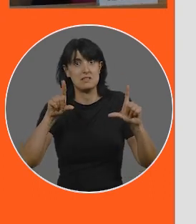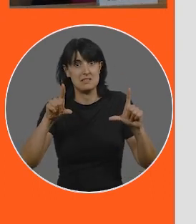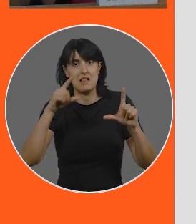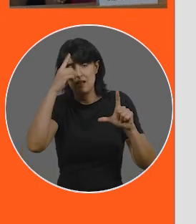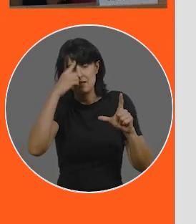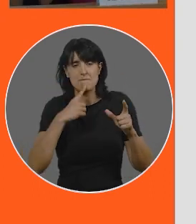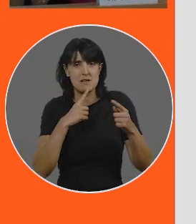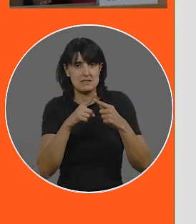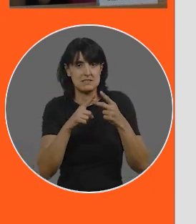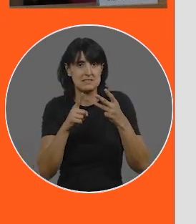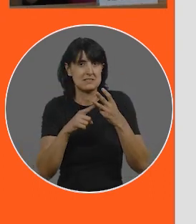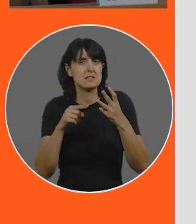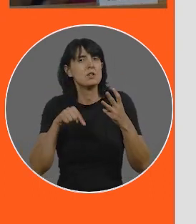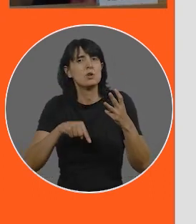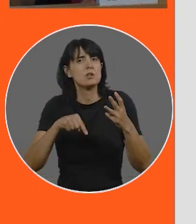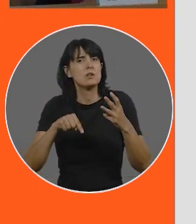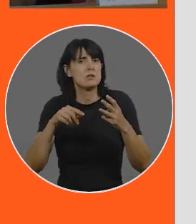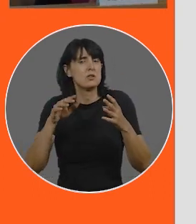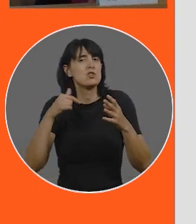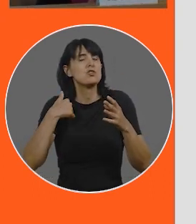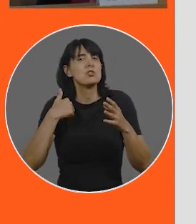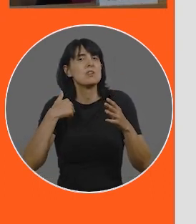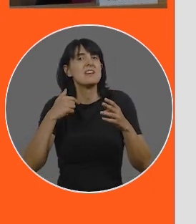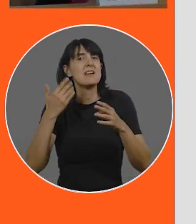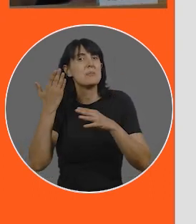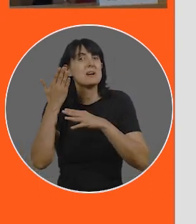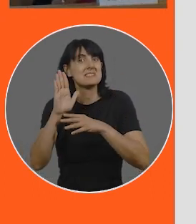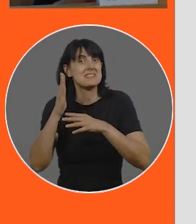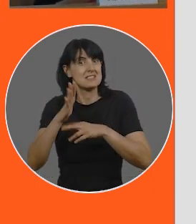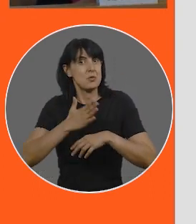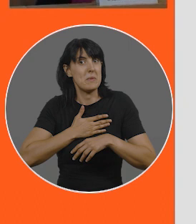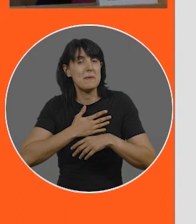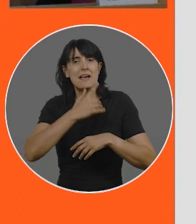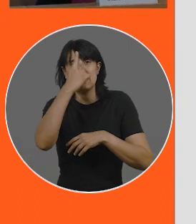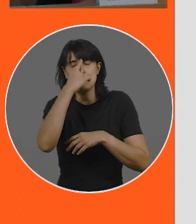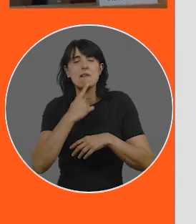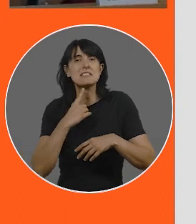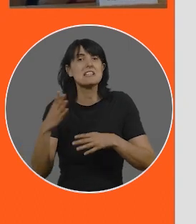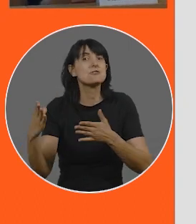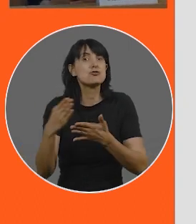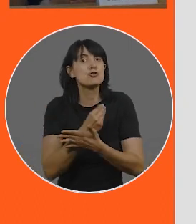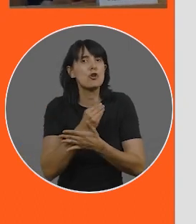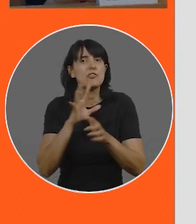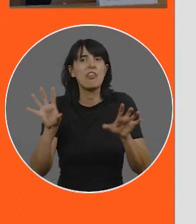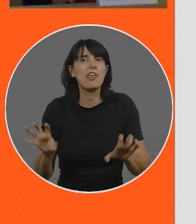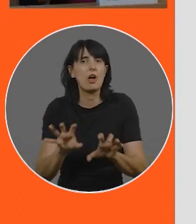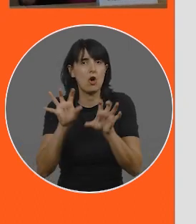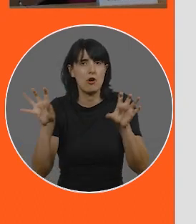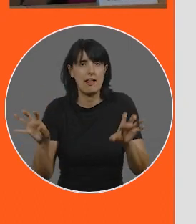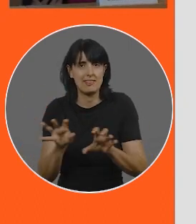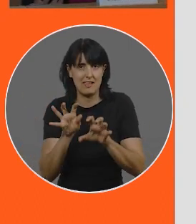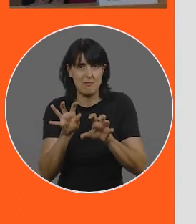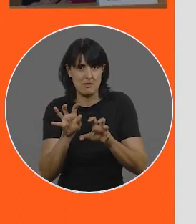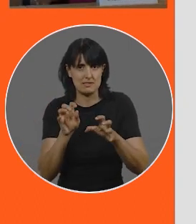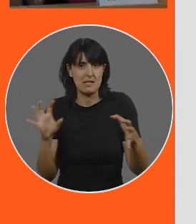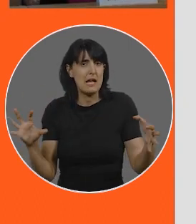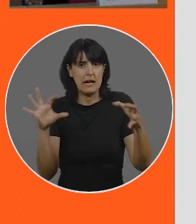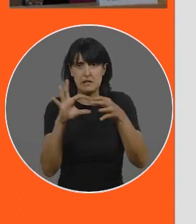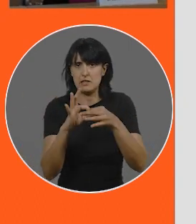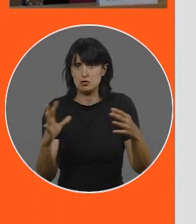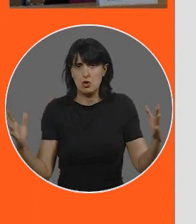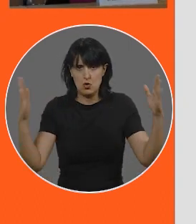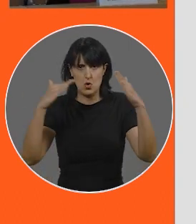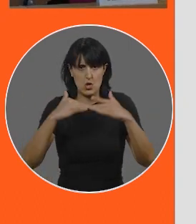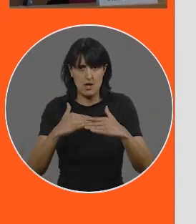ha 3 imatges que són clares. Bueno, totes les imatges d'aquesta presentació són decoratives, punt 1. Aquí n'he posat 3 que no tenen absolutament res a veure. Per tant,